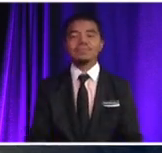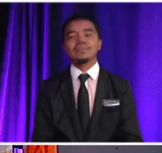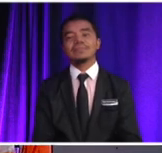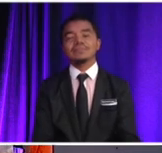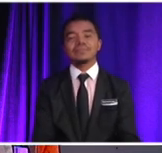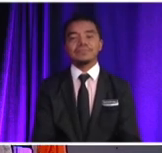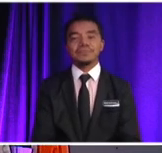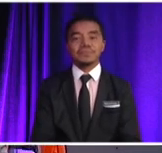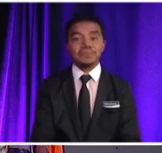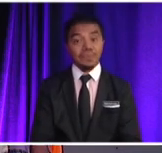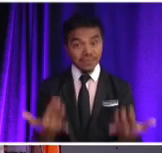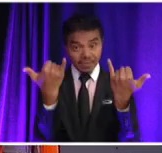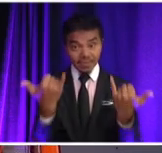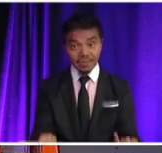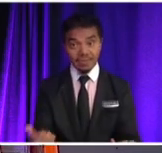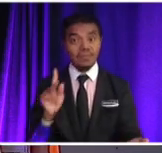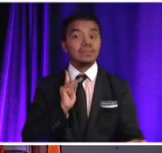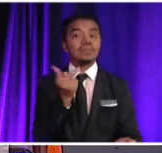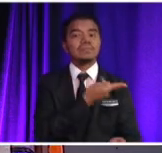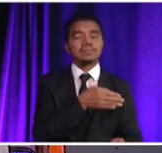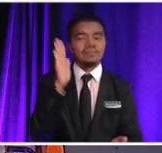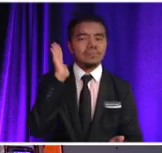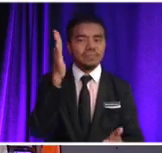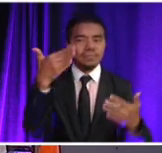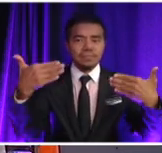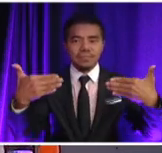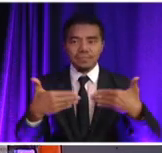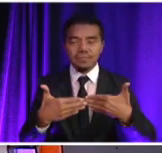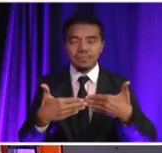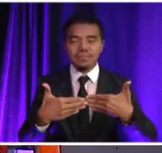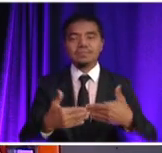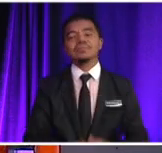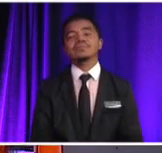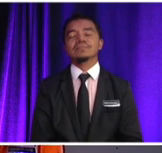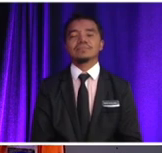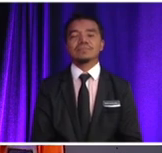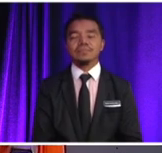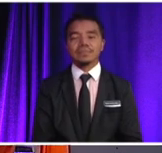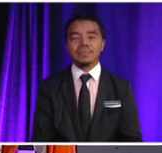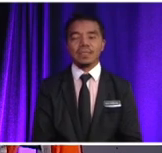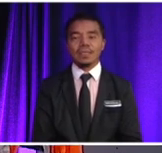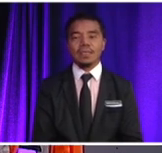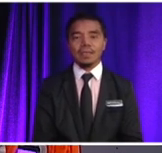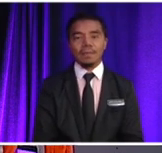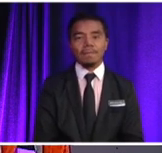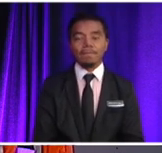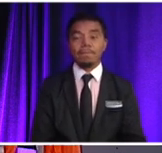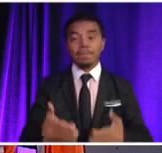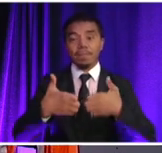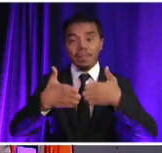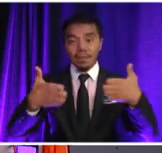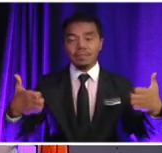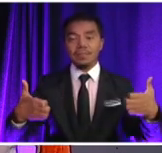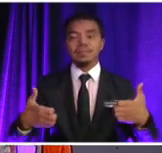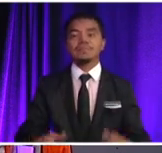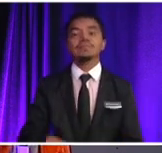kita akan sambung semula dengan elemen pemasaran ini ada 4 yaitu